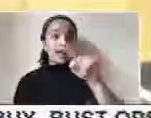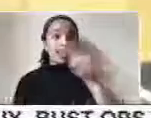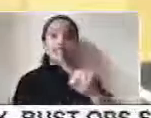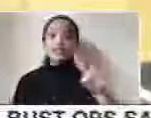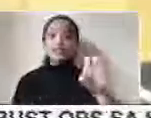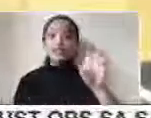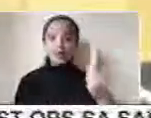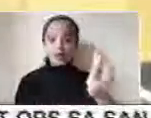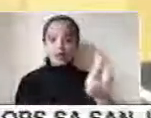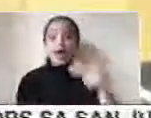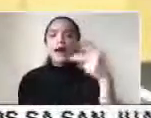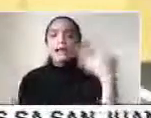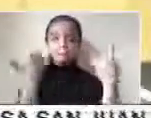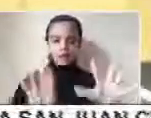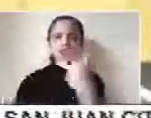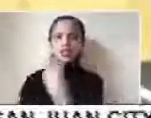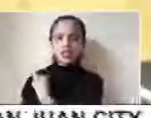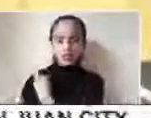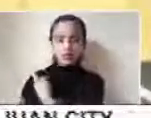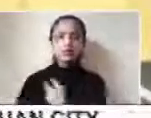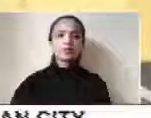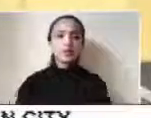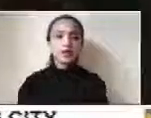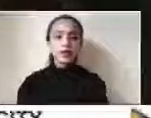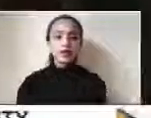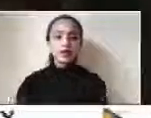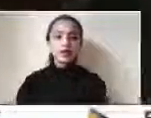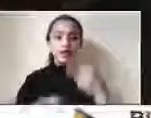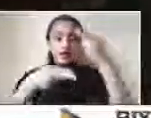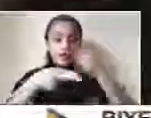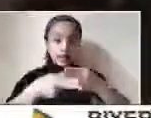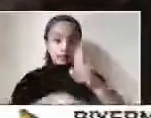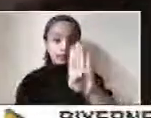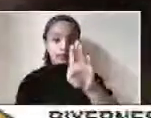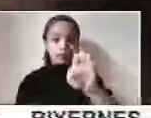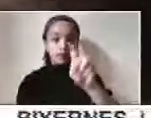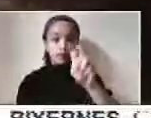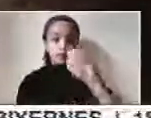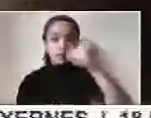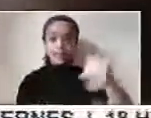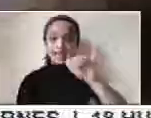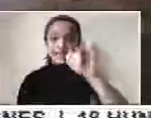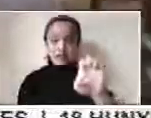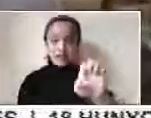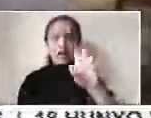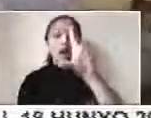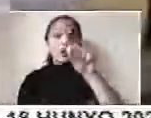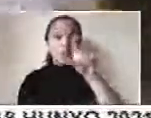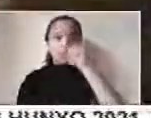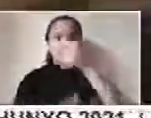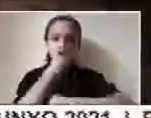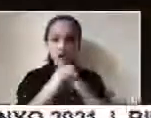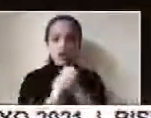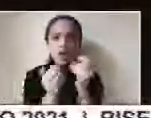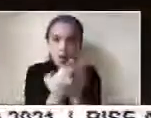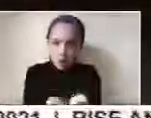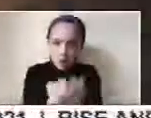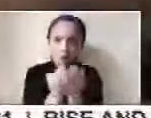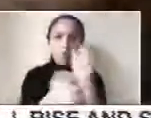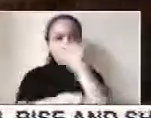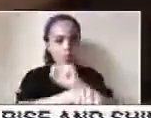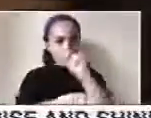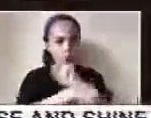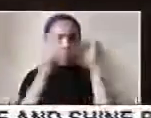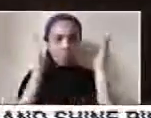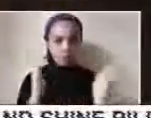kanilang preference at tutugon naman dito ang Pilipinas. Ideally, para sa mga seafarers, mas maganda